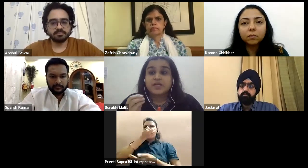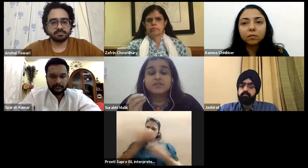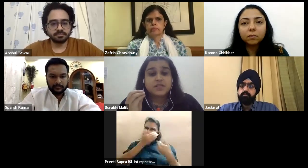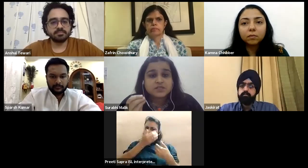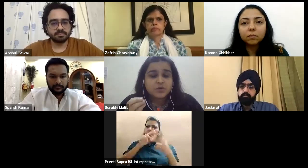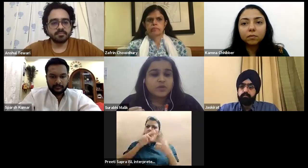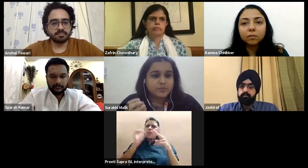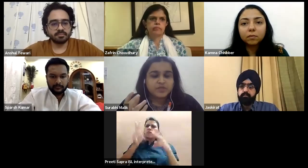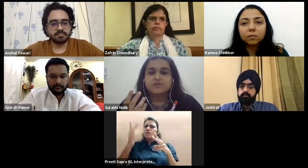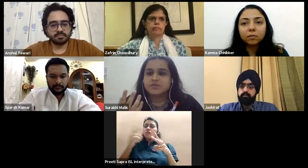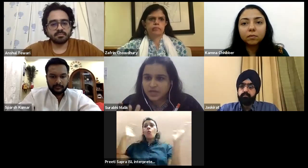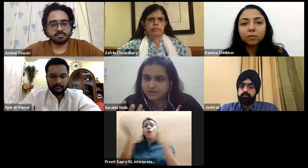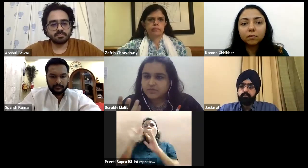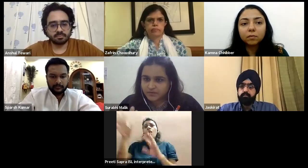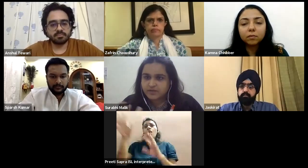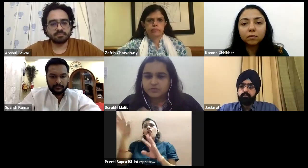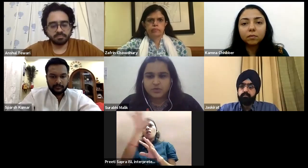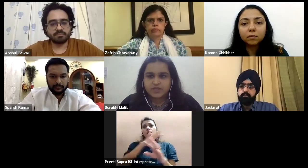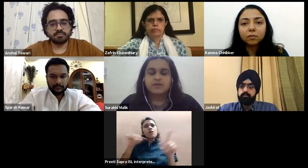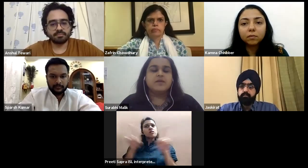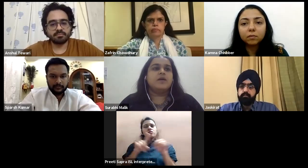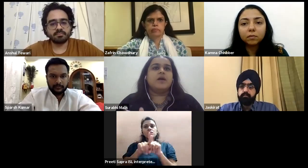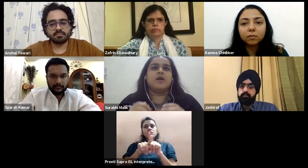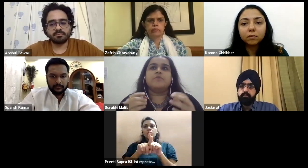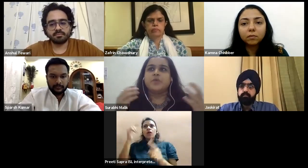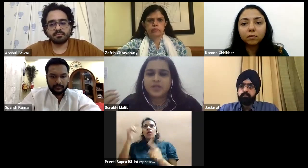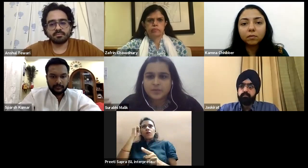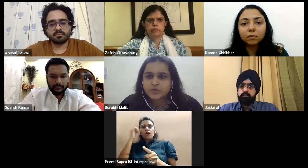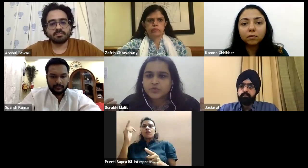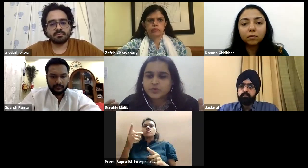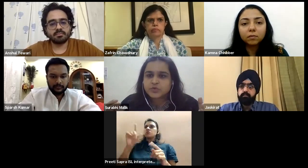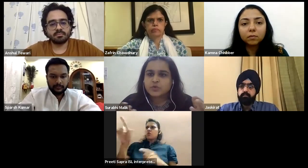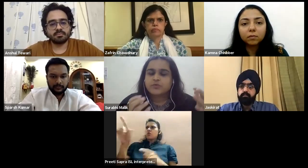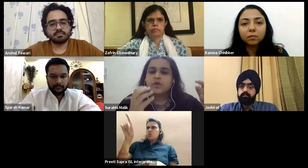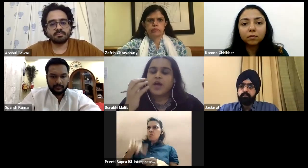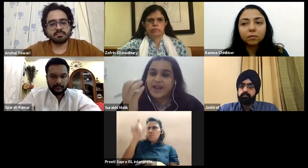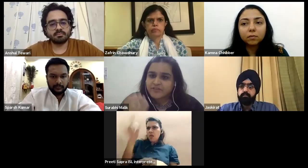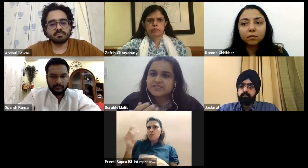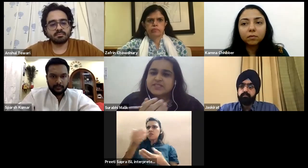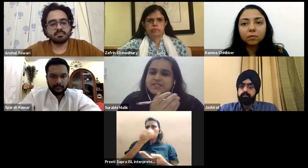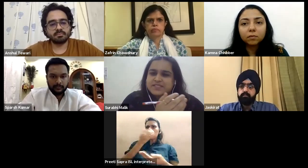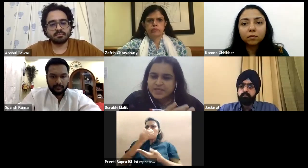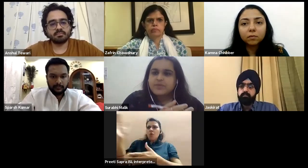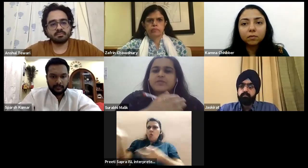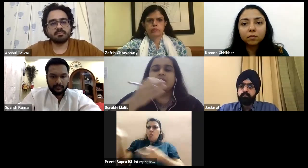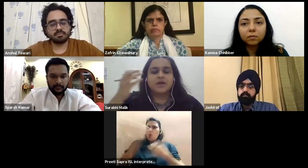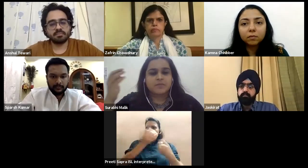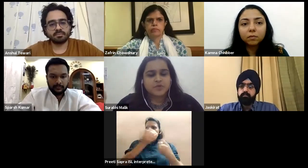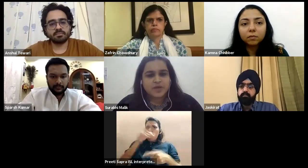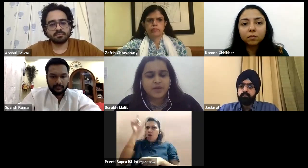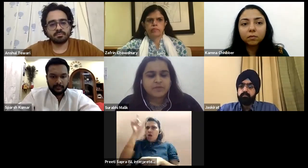में at least 30 लोगों ने अपनी जान गंवाई उसको लेके. We were able to sort of address this at some